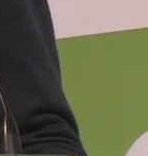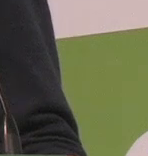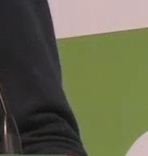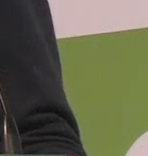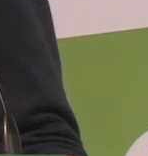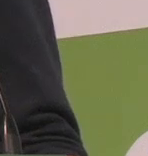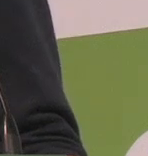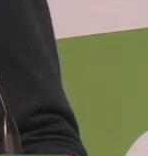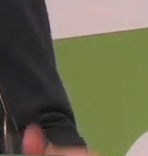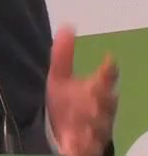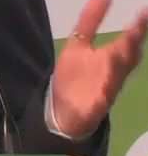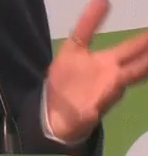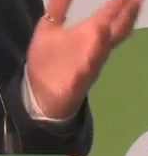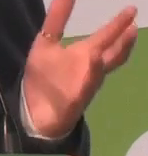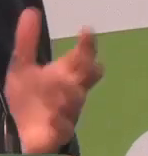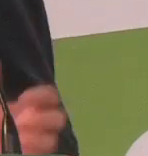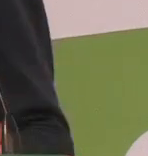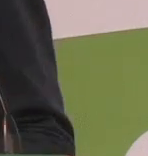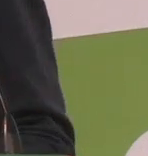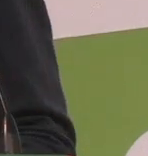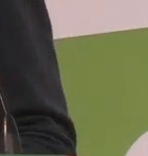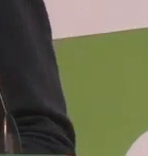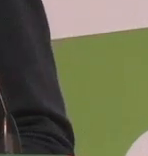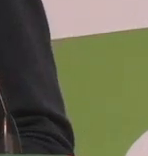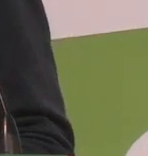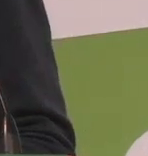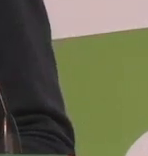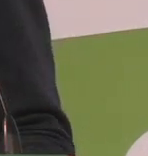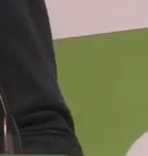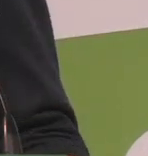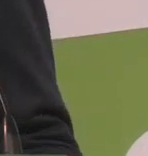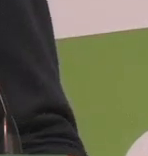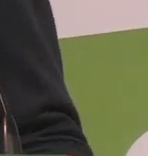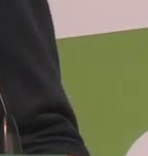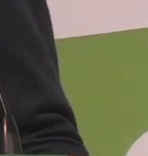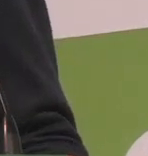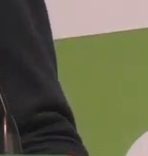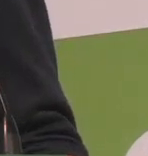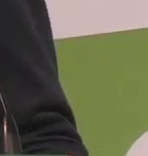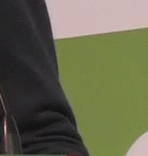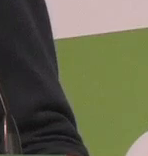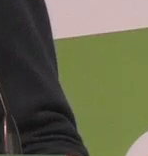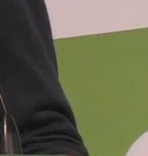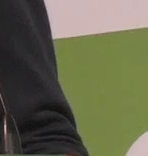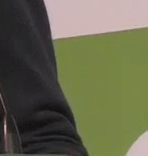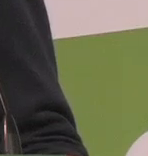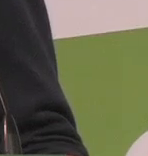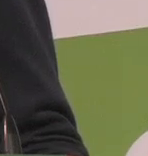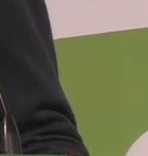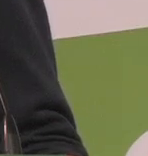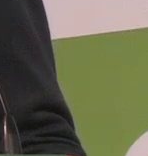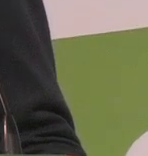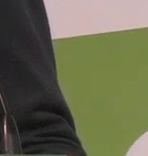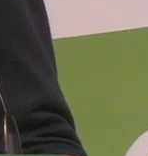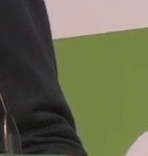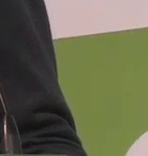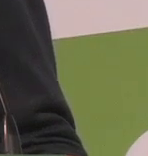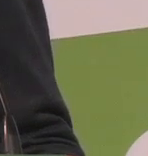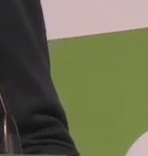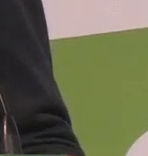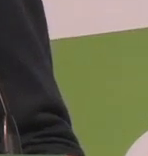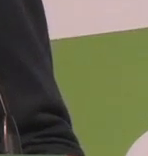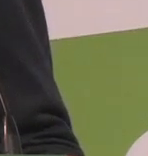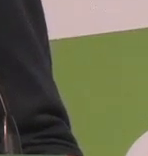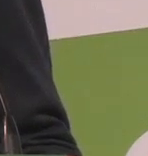auf diesem Landesparteirat, der jetzt sozusagen offiziell, zu dem ich euch offiziell begrüße, soll auch den Landesverband Nordrhein-Westfalen einstimmen auf